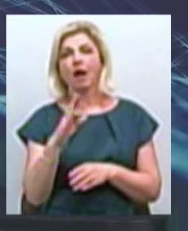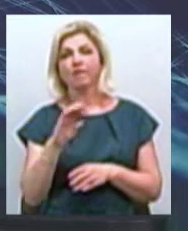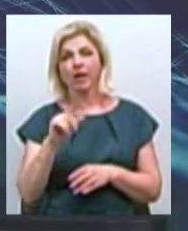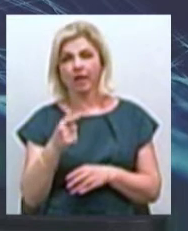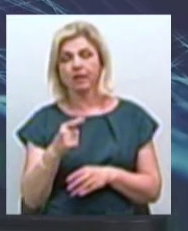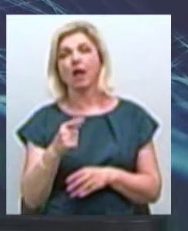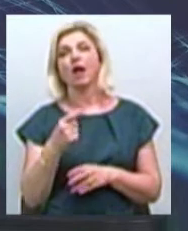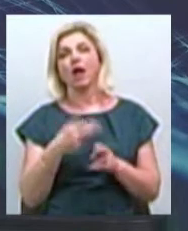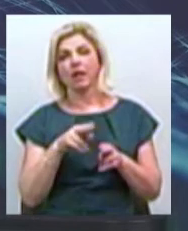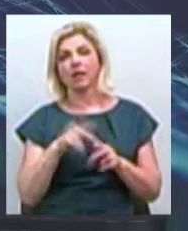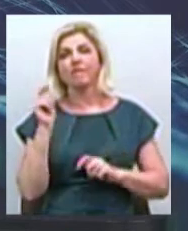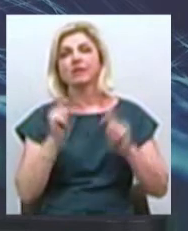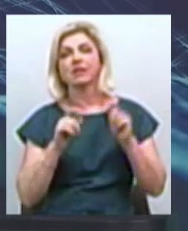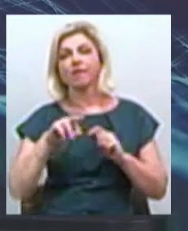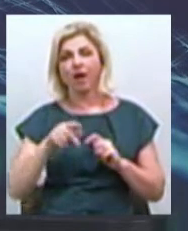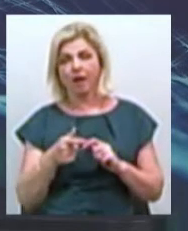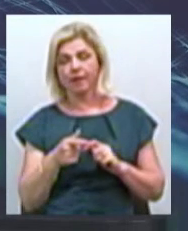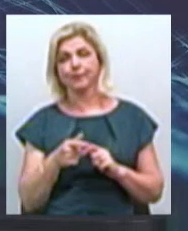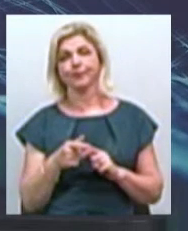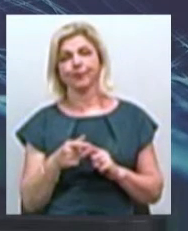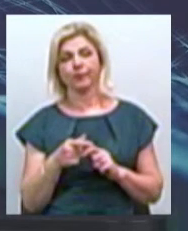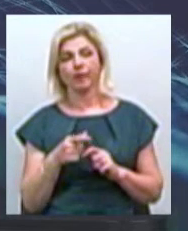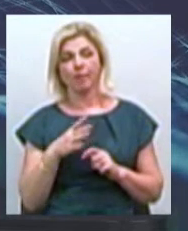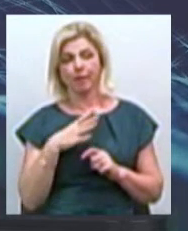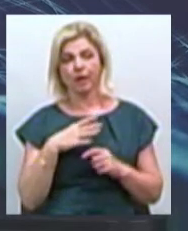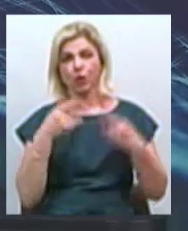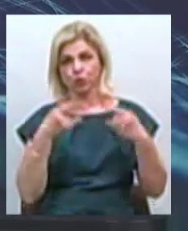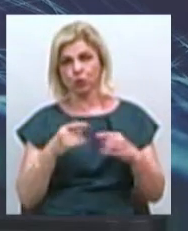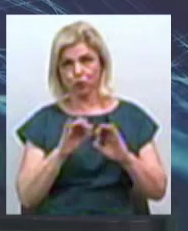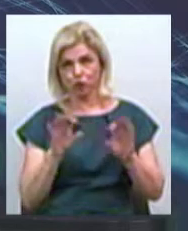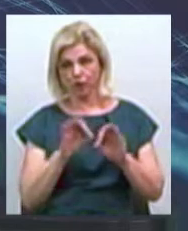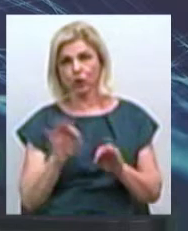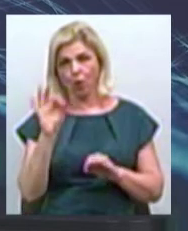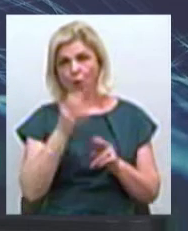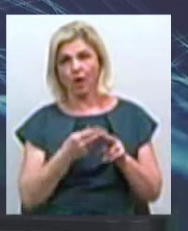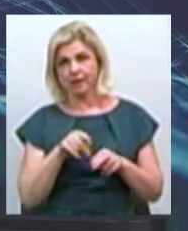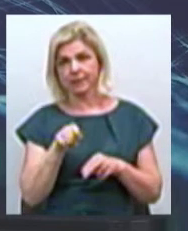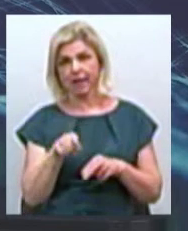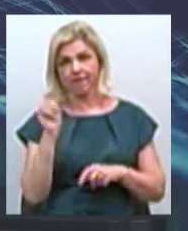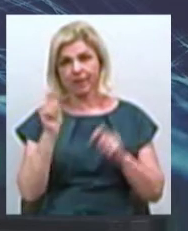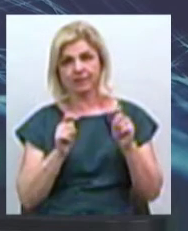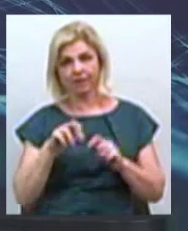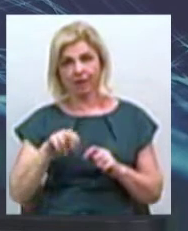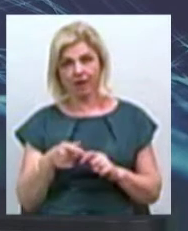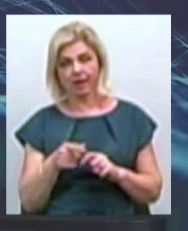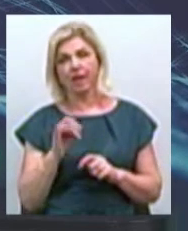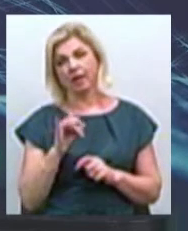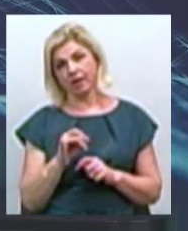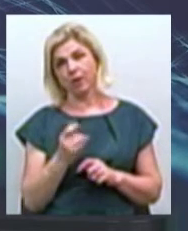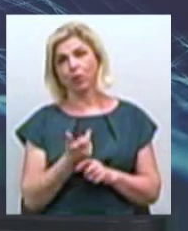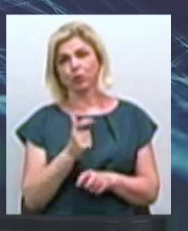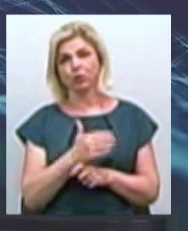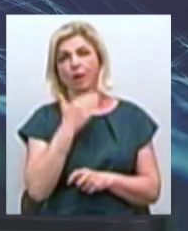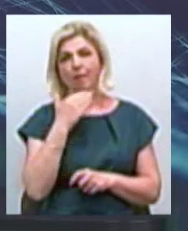продовжує молодість». Були сюжети також про даний фестиваль. І досить такі